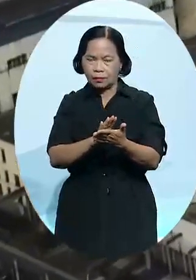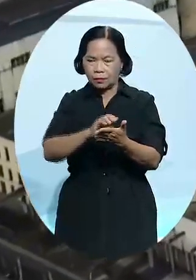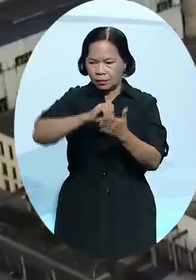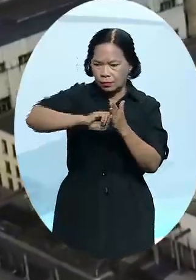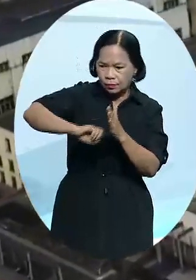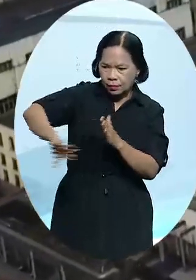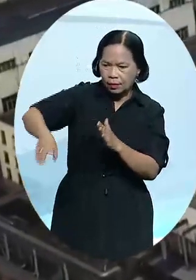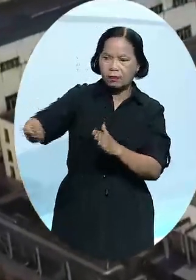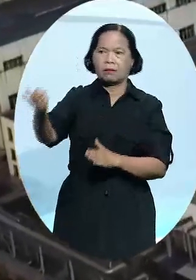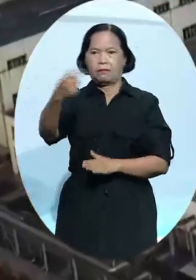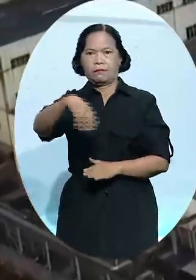phát thải Rồng về không